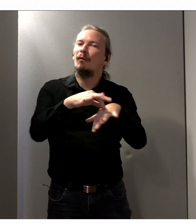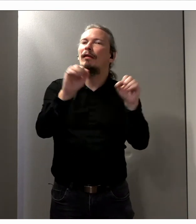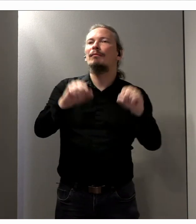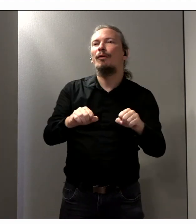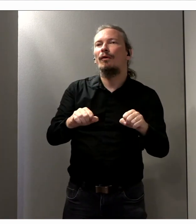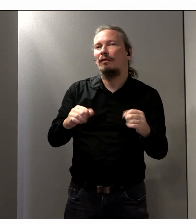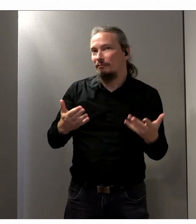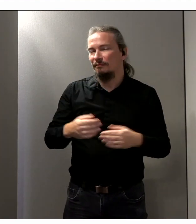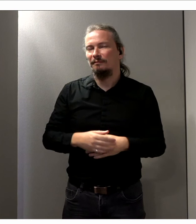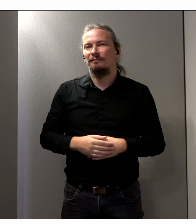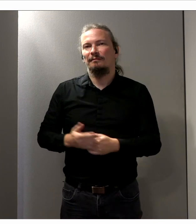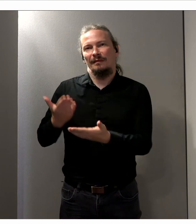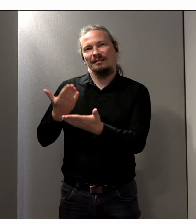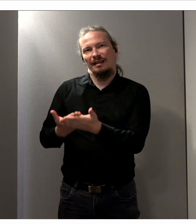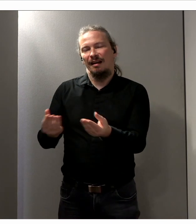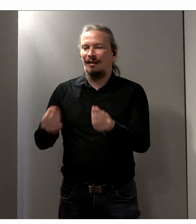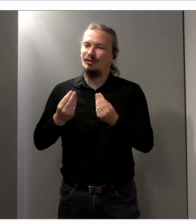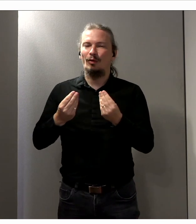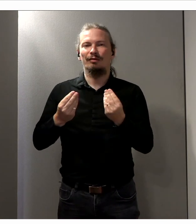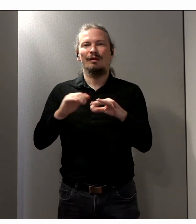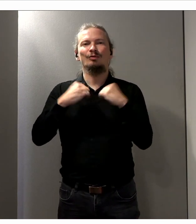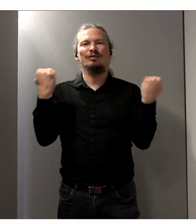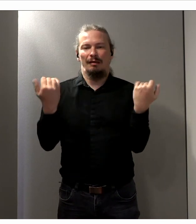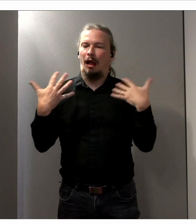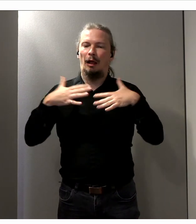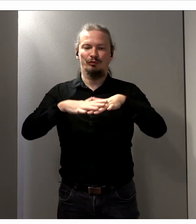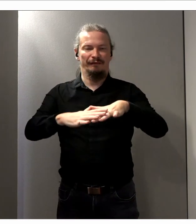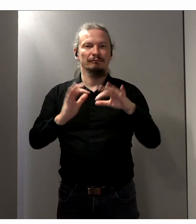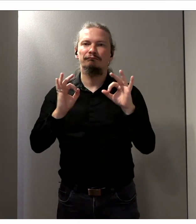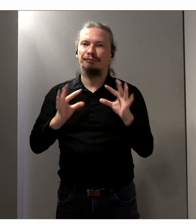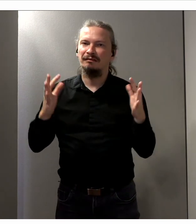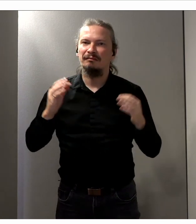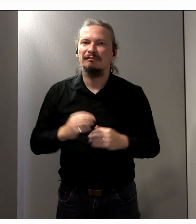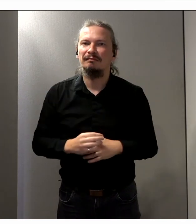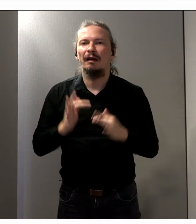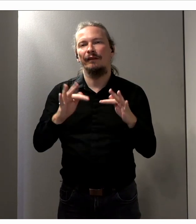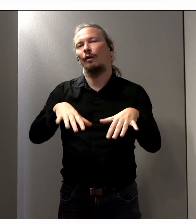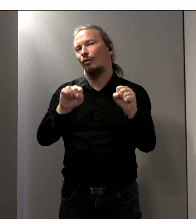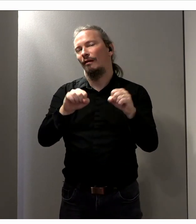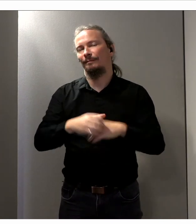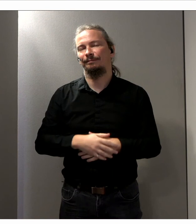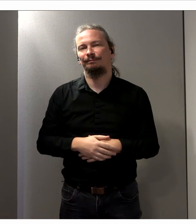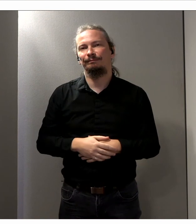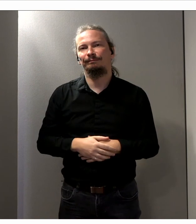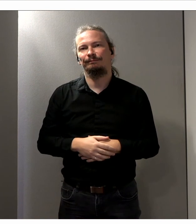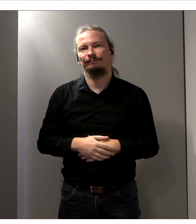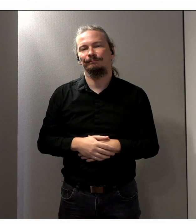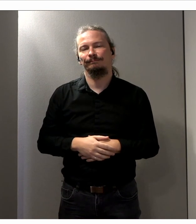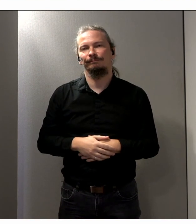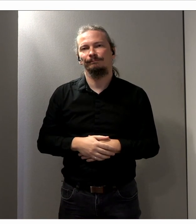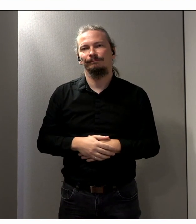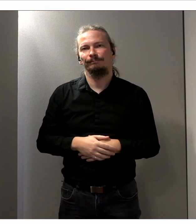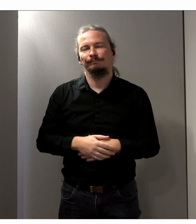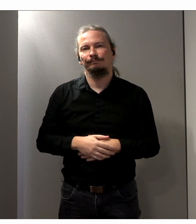vraiment un vecteur de société inclusive dans le domaine de l'emploi, parce qu'on connaît